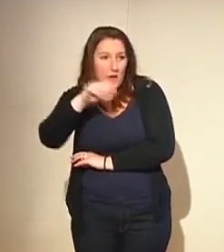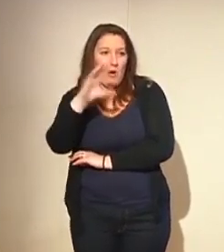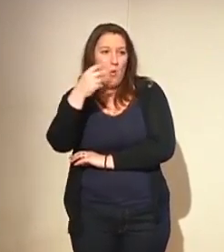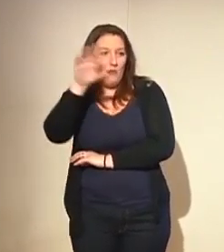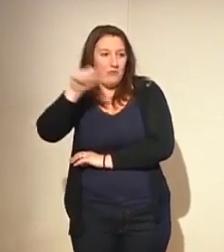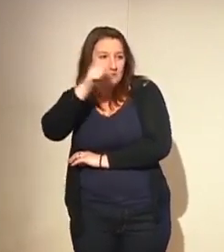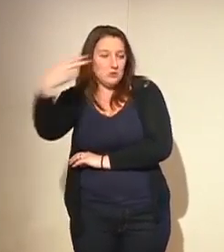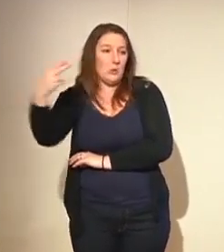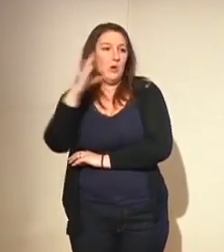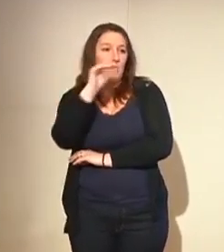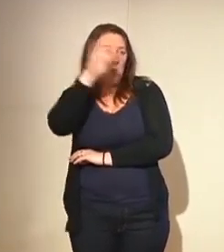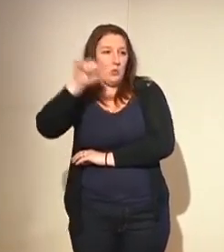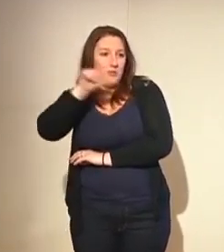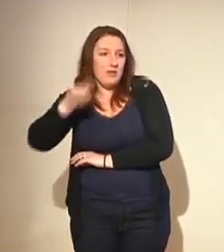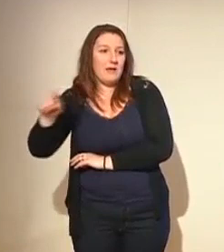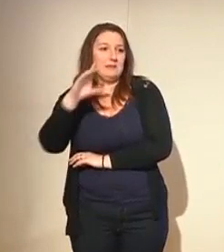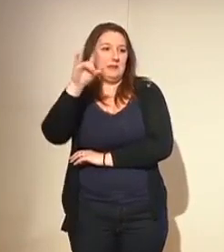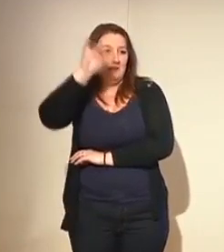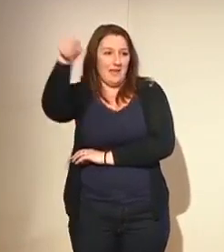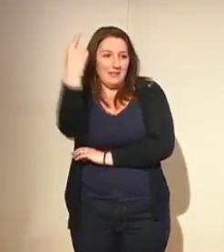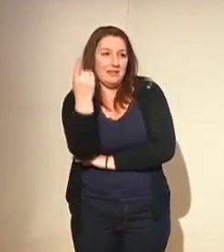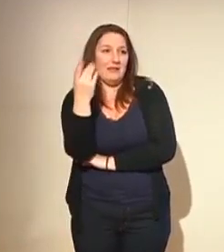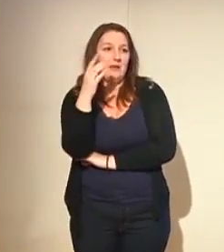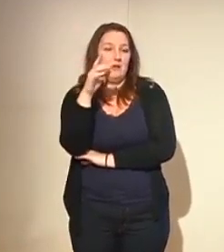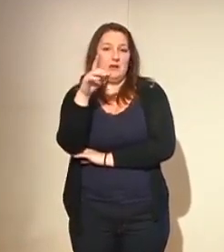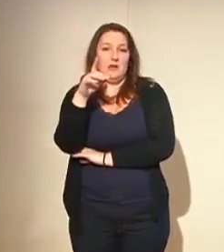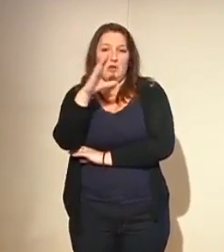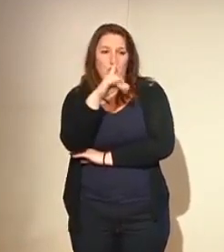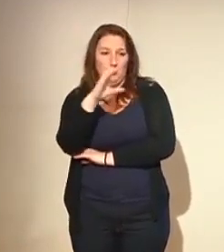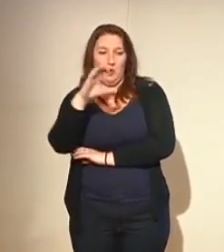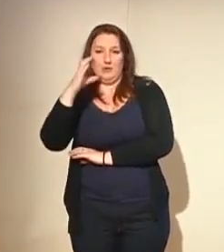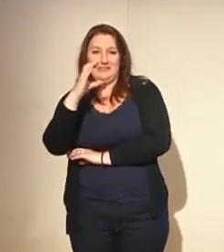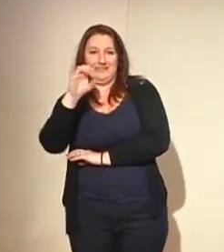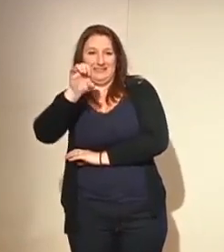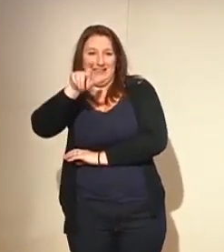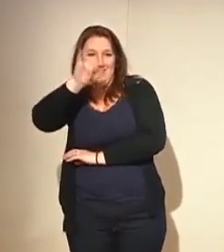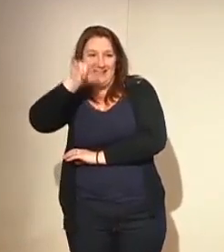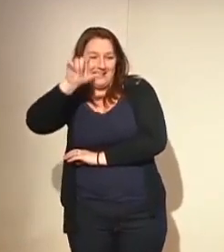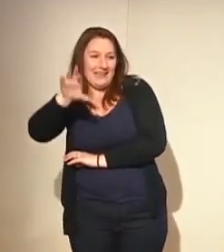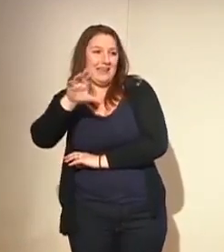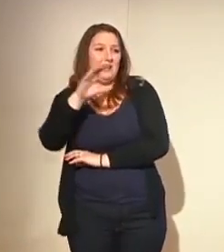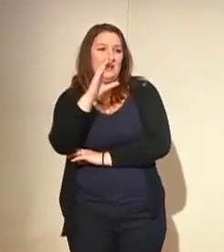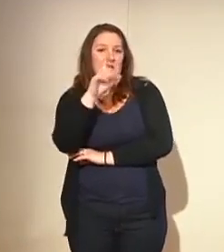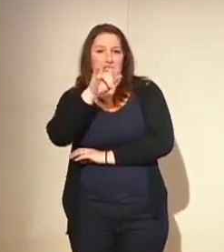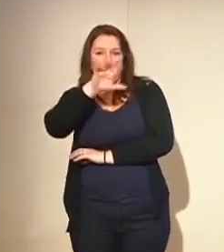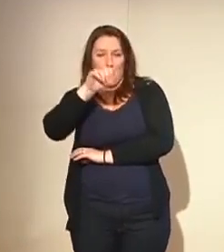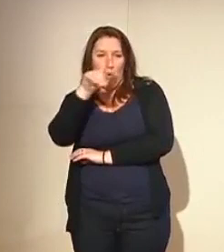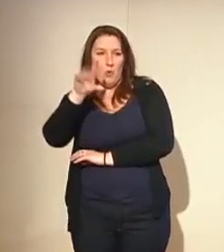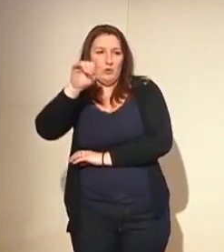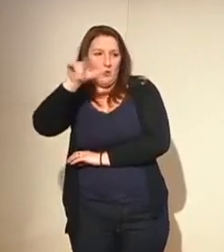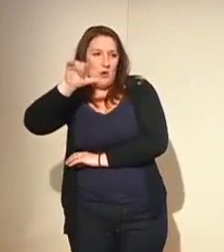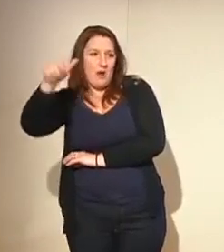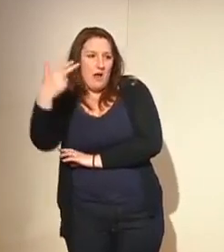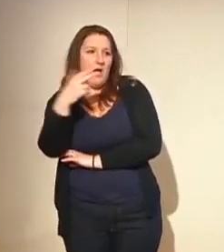daté monsieur de séglier Monsieur deoyel Madame dididel madame girudelin madame Jacques Tam madame